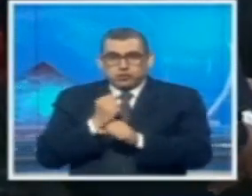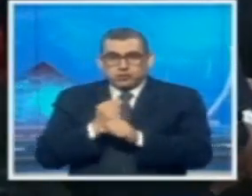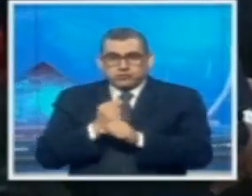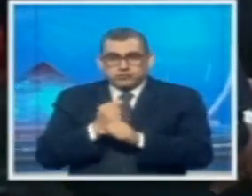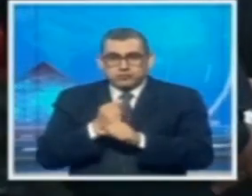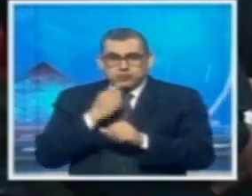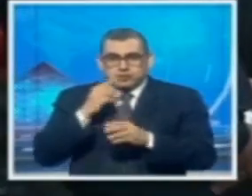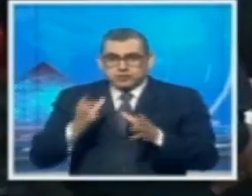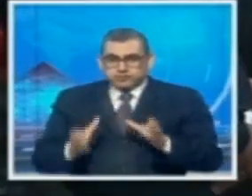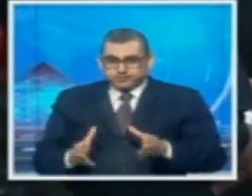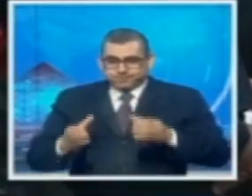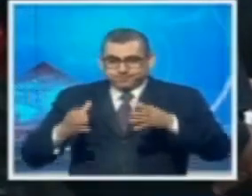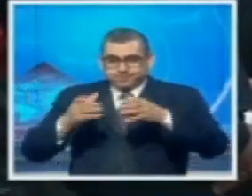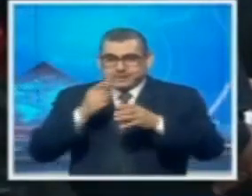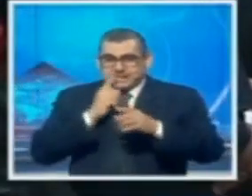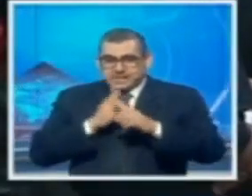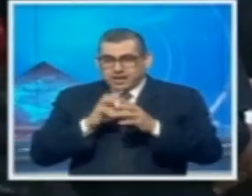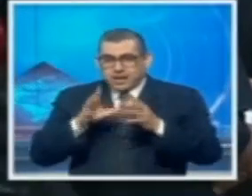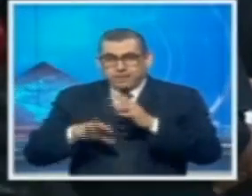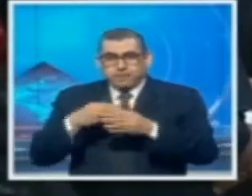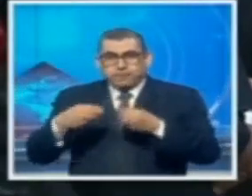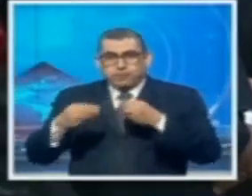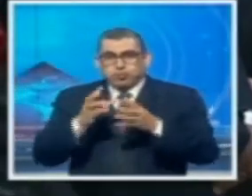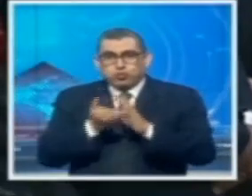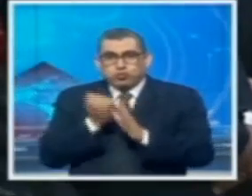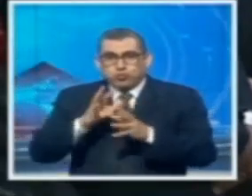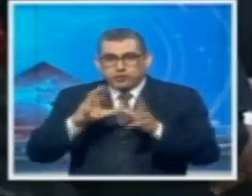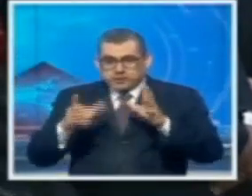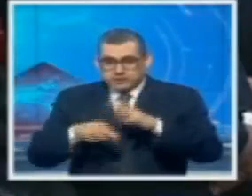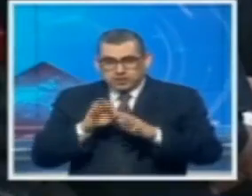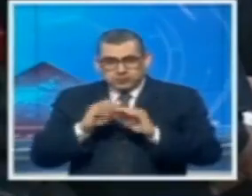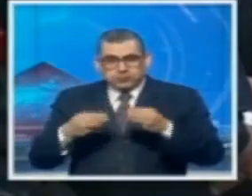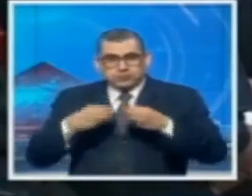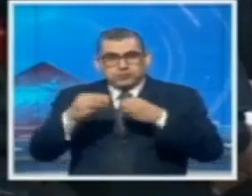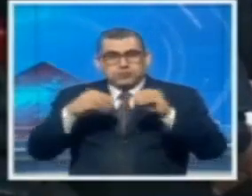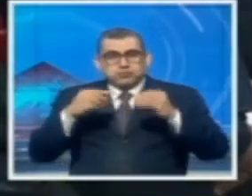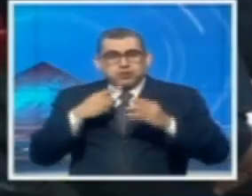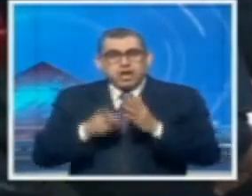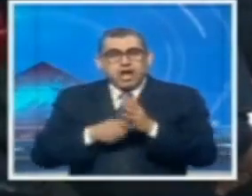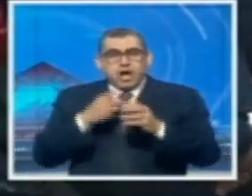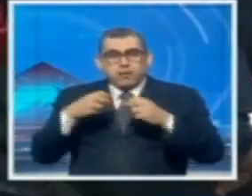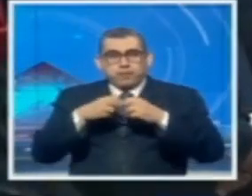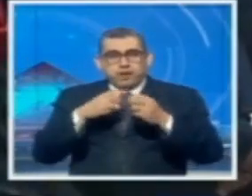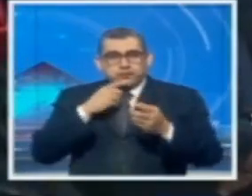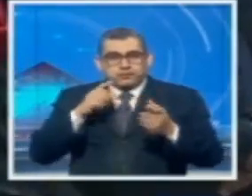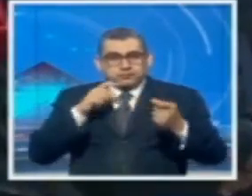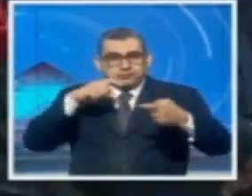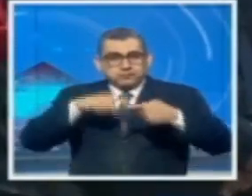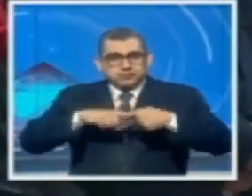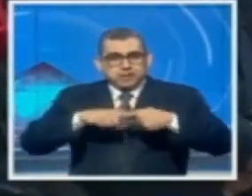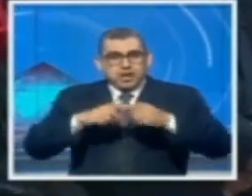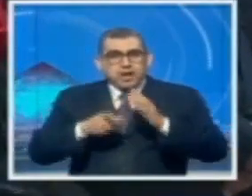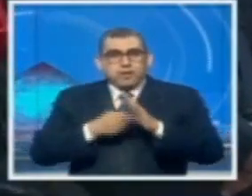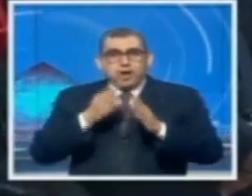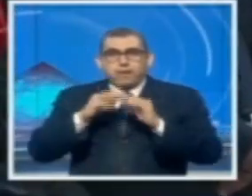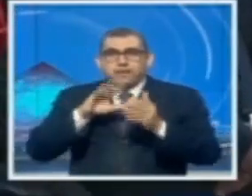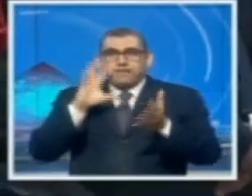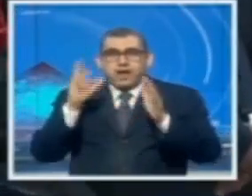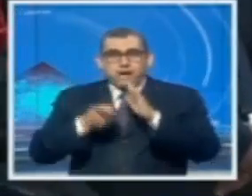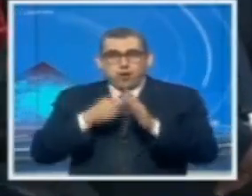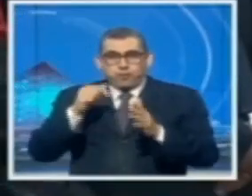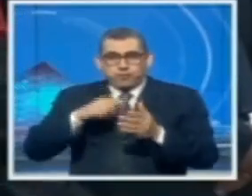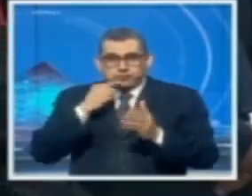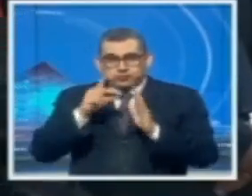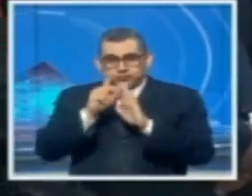للفخار، عملنا قياسات الجودة للفخار، ودي أول مرة تحصل في تاريخ مصر يكون في